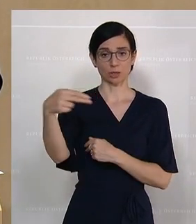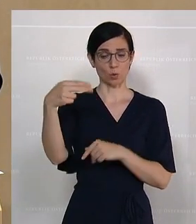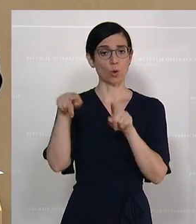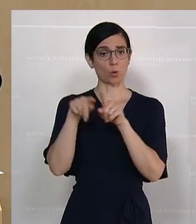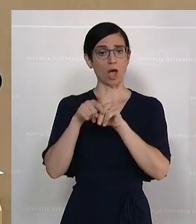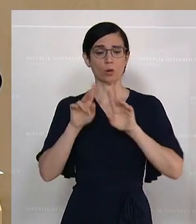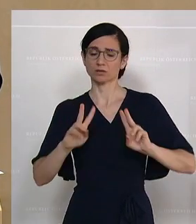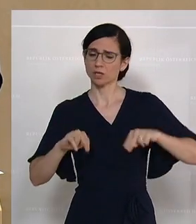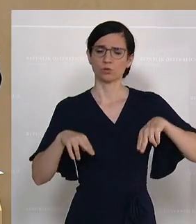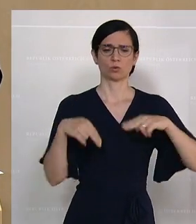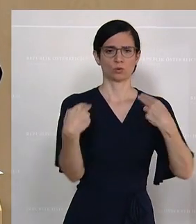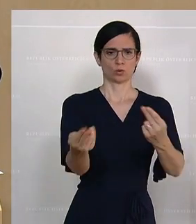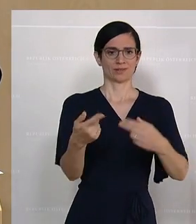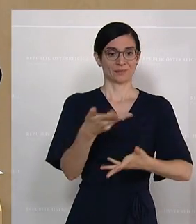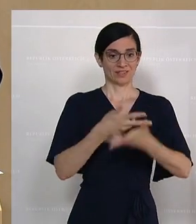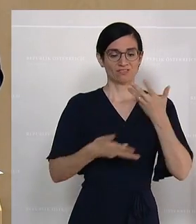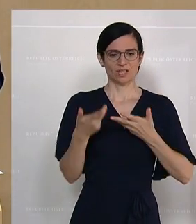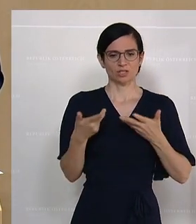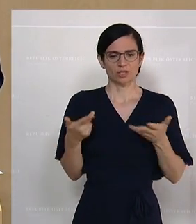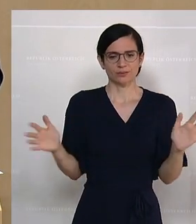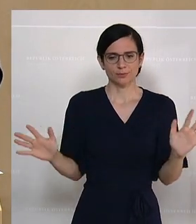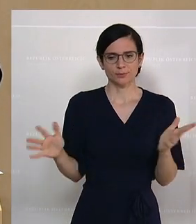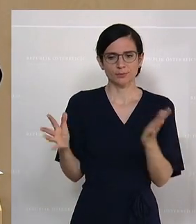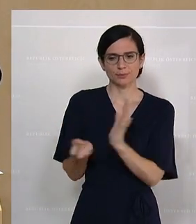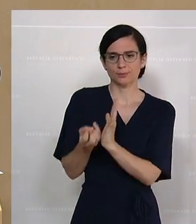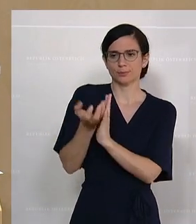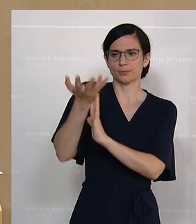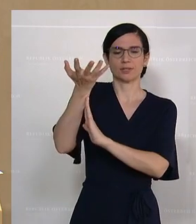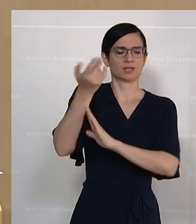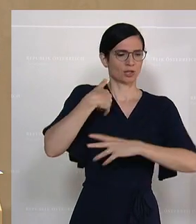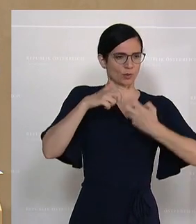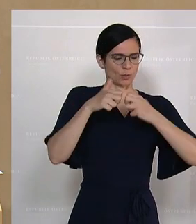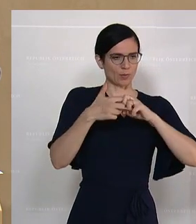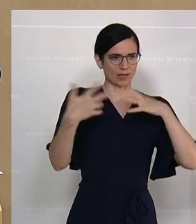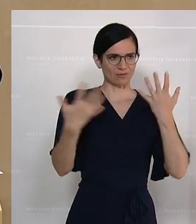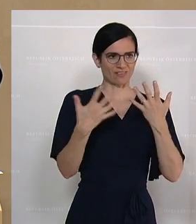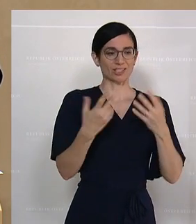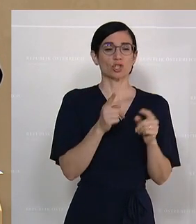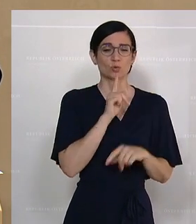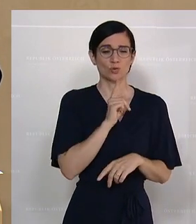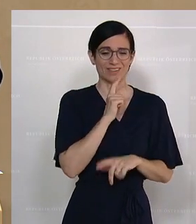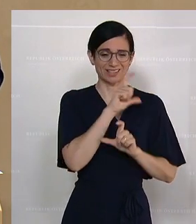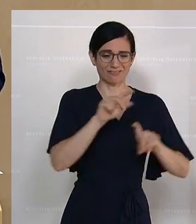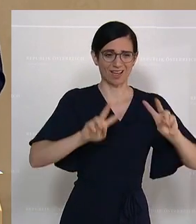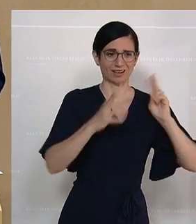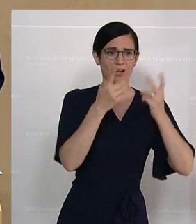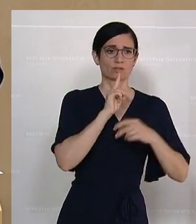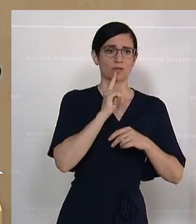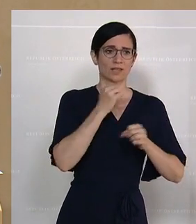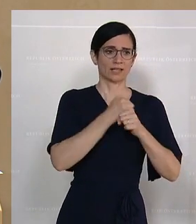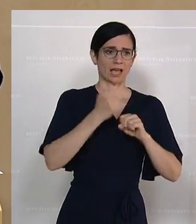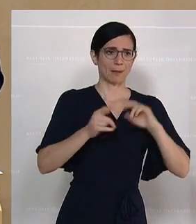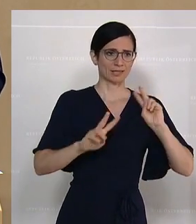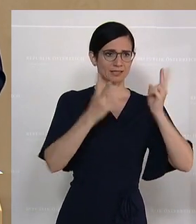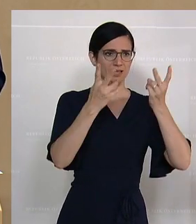zurückgeben können die wirtschaft floriert das problem sind dass wir zu wenig arbeitskräfte um fachkräfte haben aber müssen